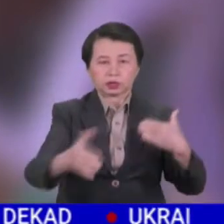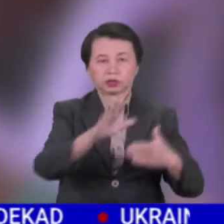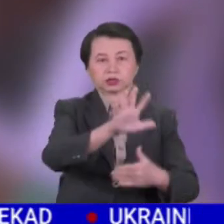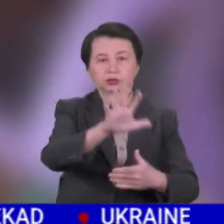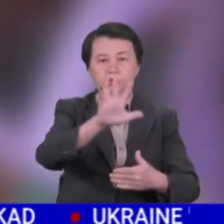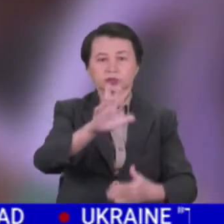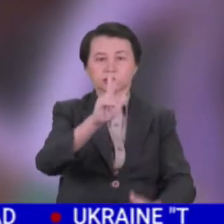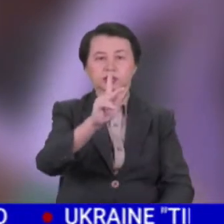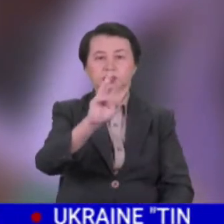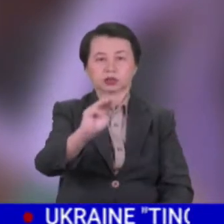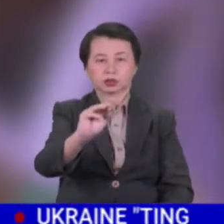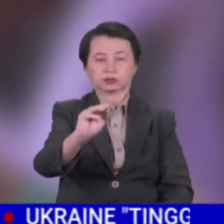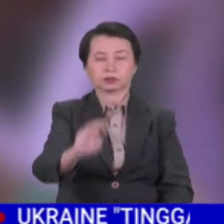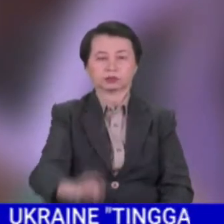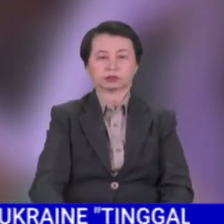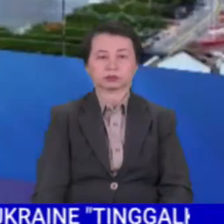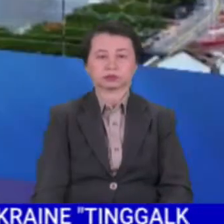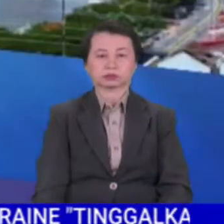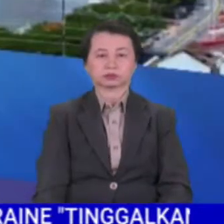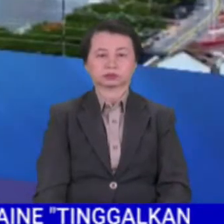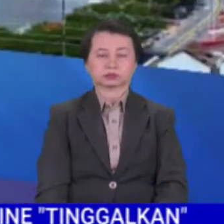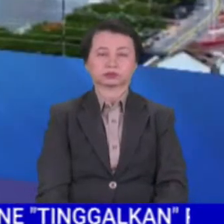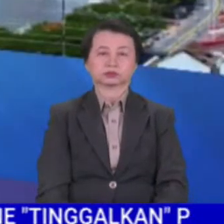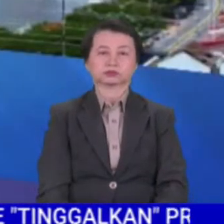55 kilometer.